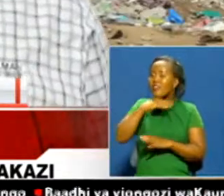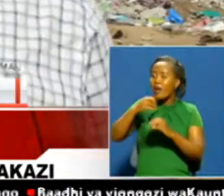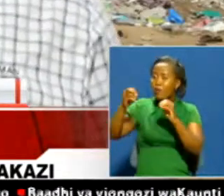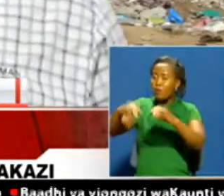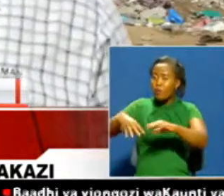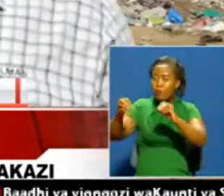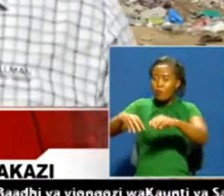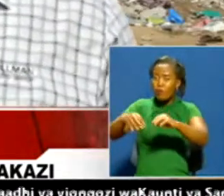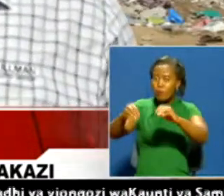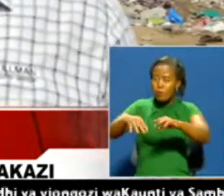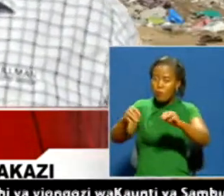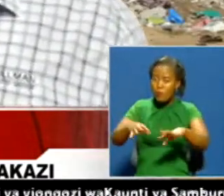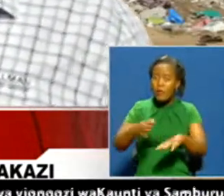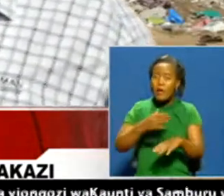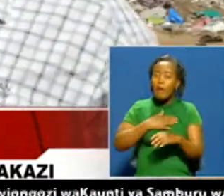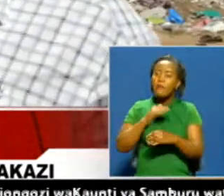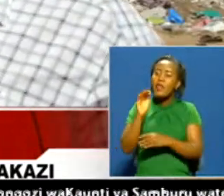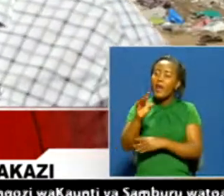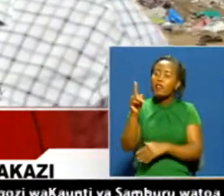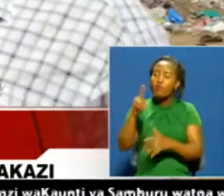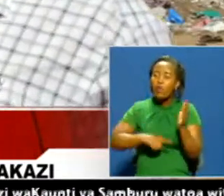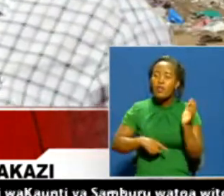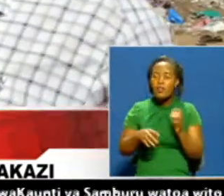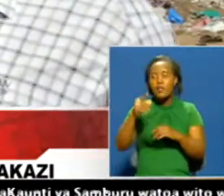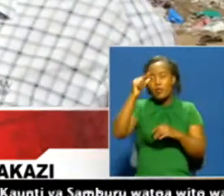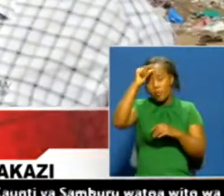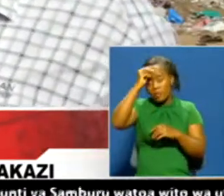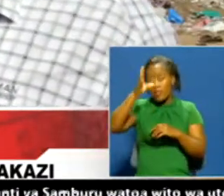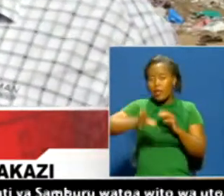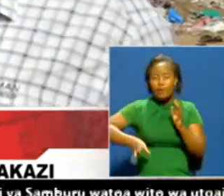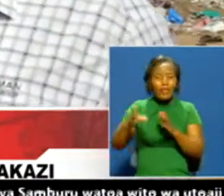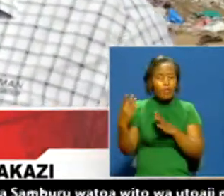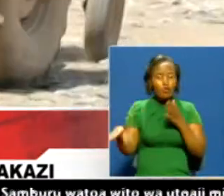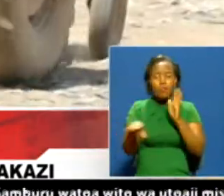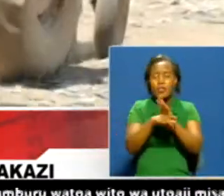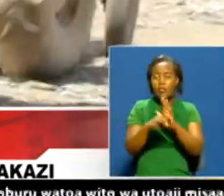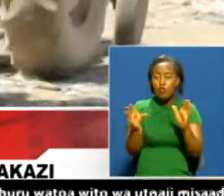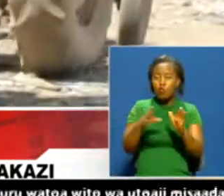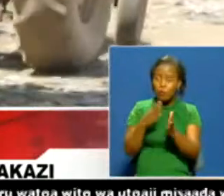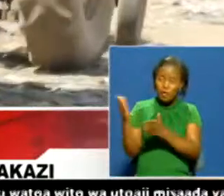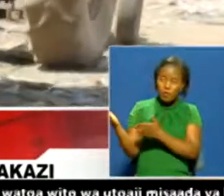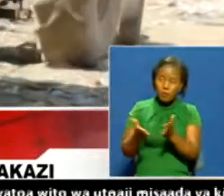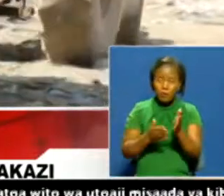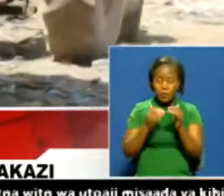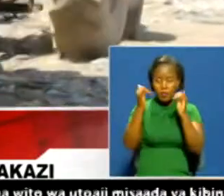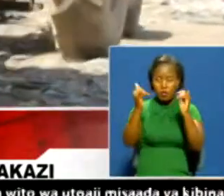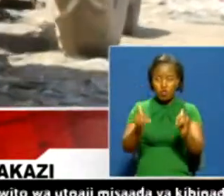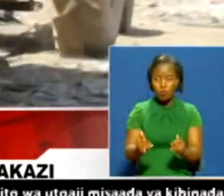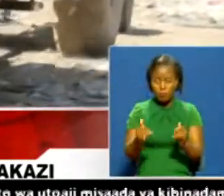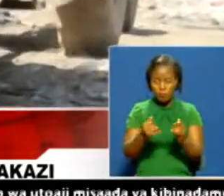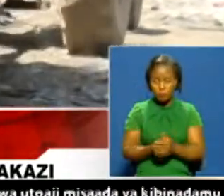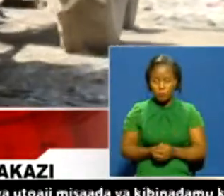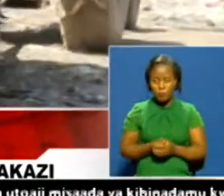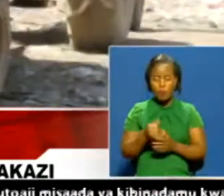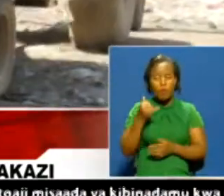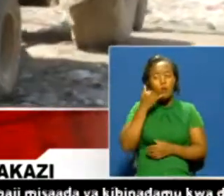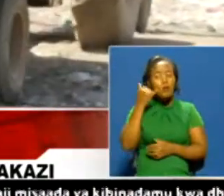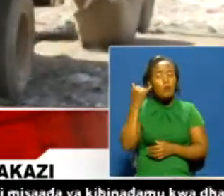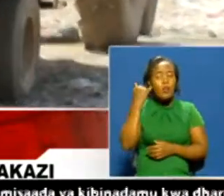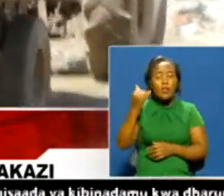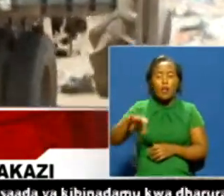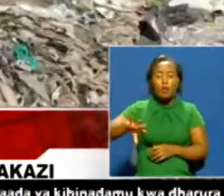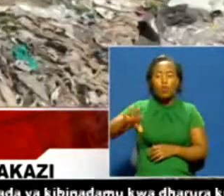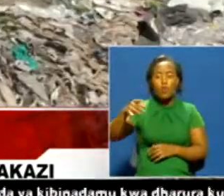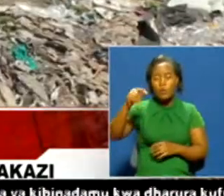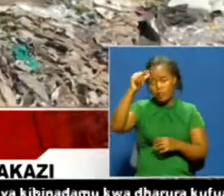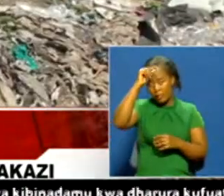awaodoe, alete watu wengine wale wataweza kusimamia hii dump site. Kulingana na serikali ya kaunti ya Nakuru, juhudi za kununua ardhi